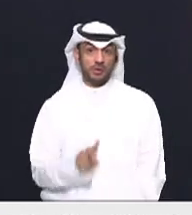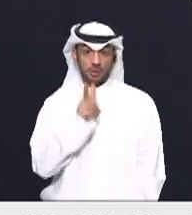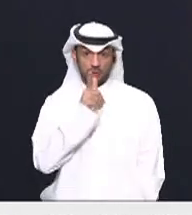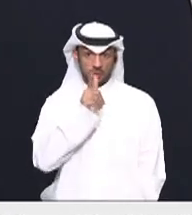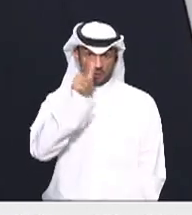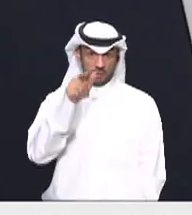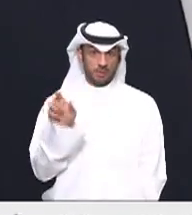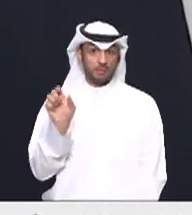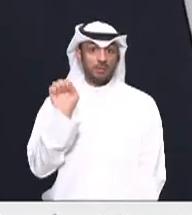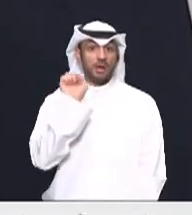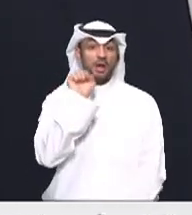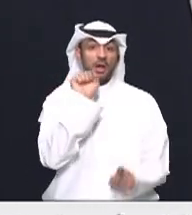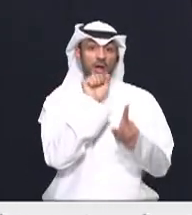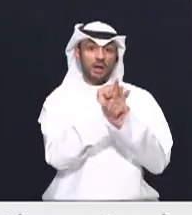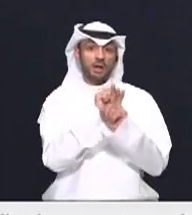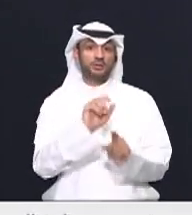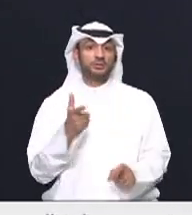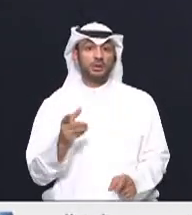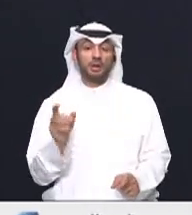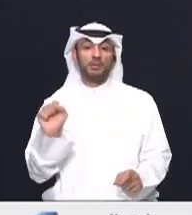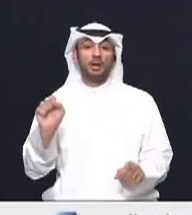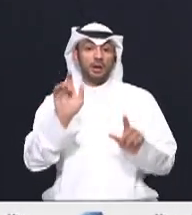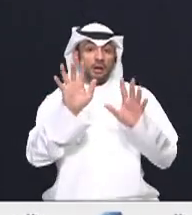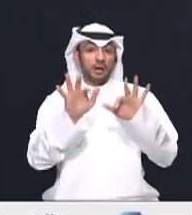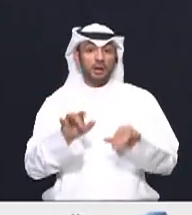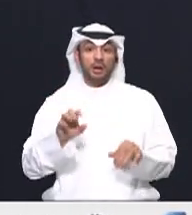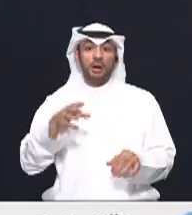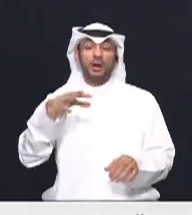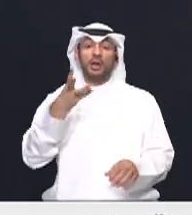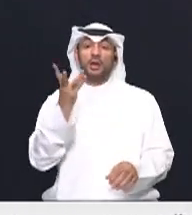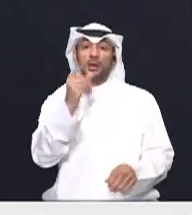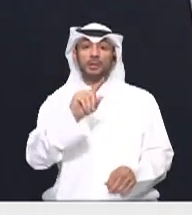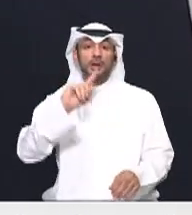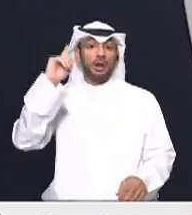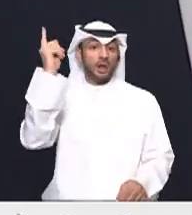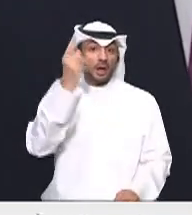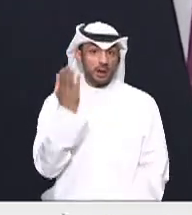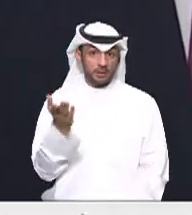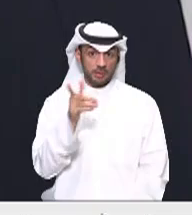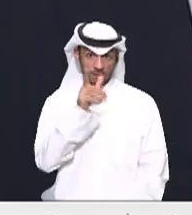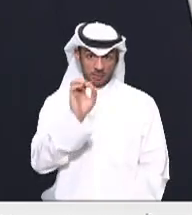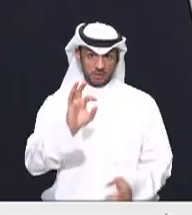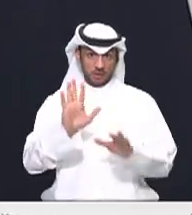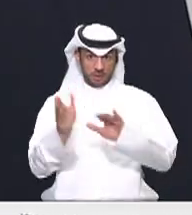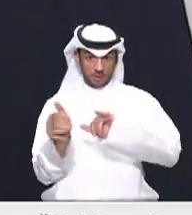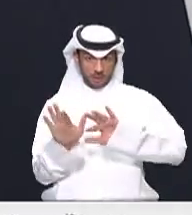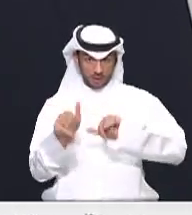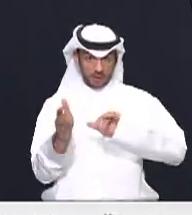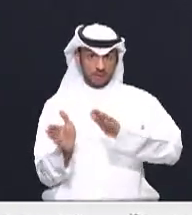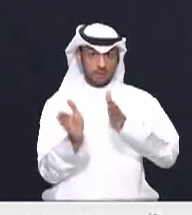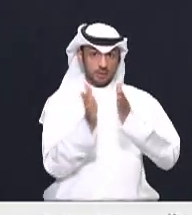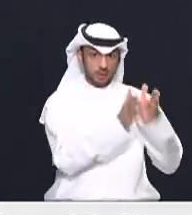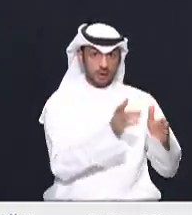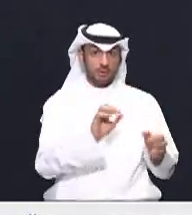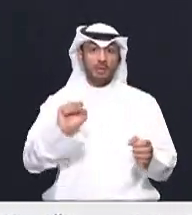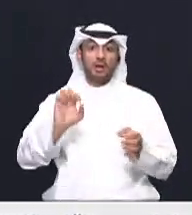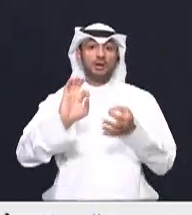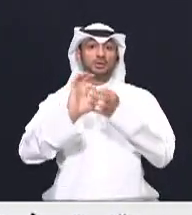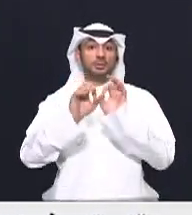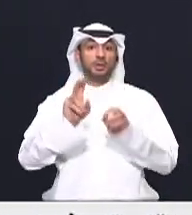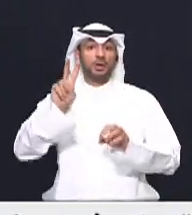والإعلان الخاص بالمنظومة الرقمية العالمية. أما فيما يخص الجمعية العامة للأمم المتحدة